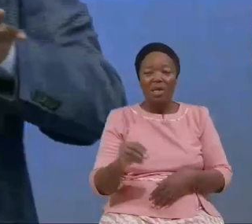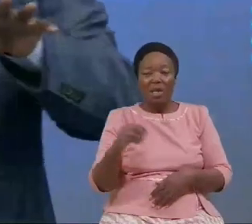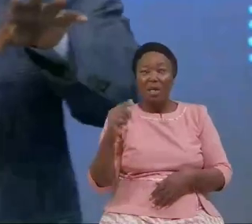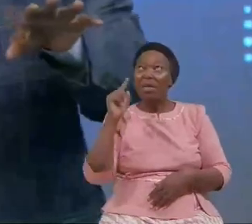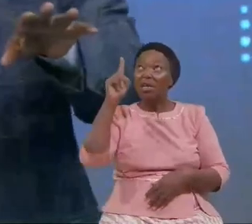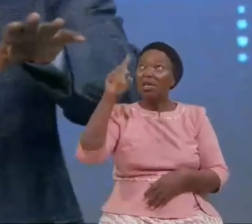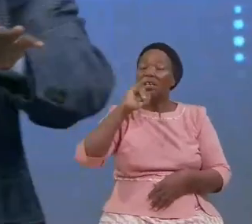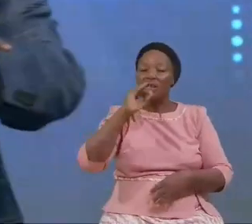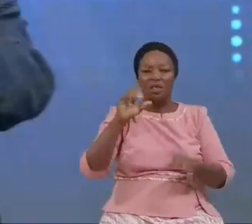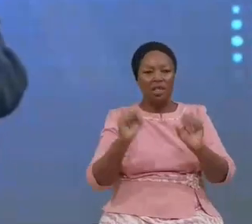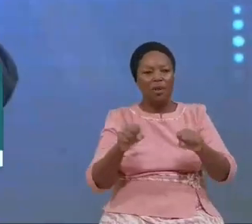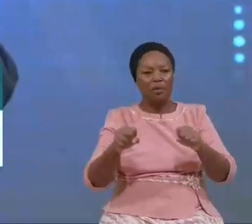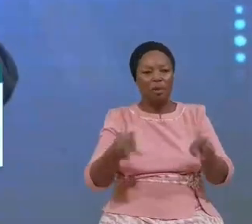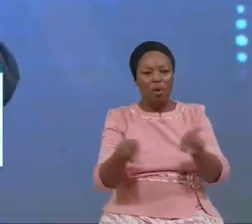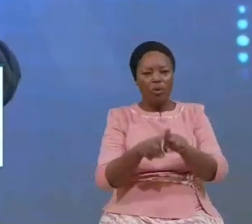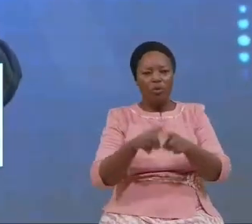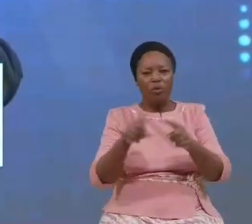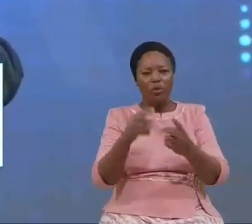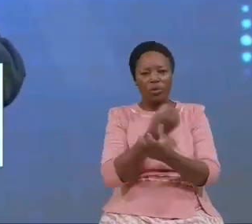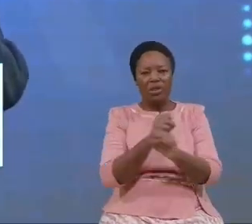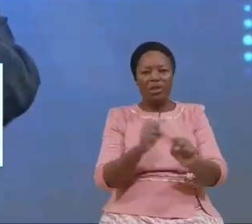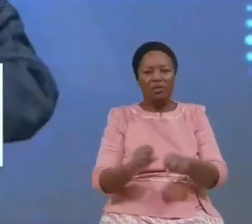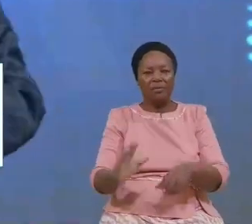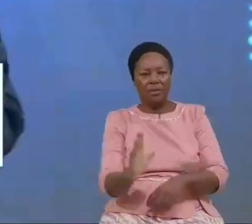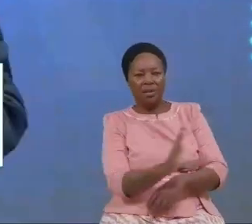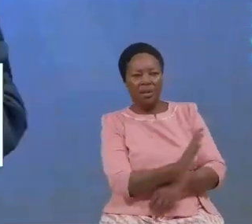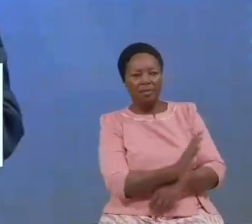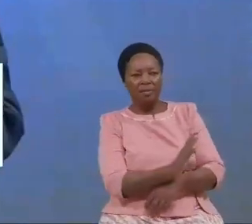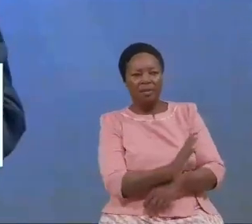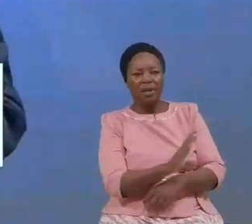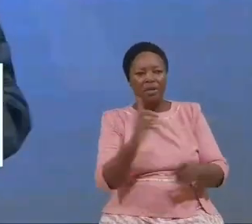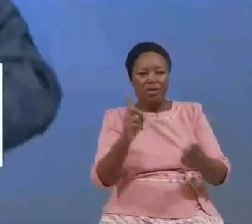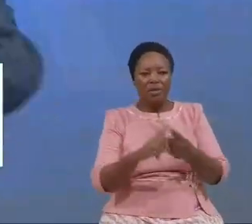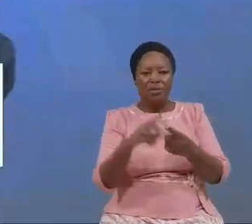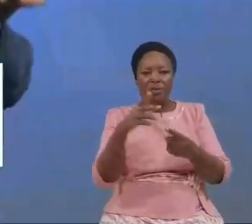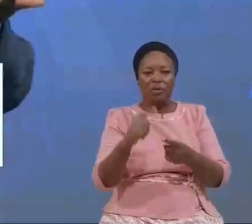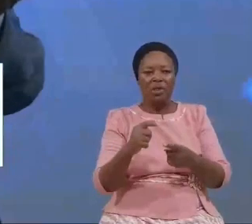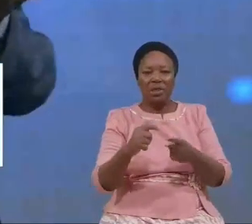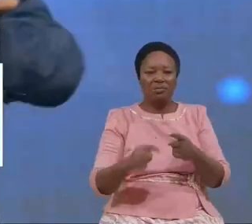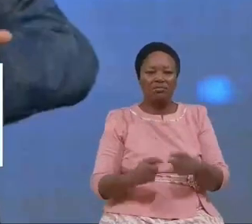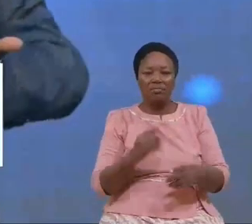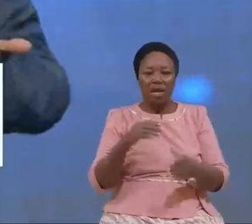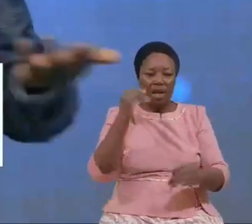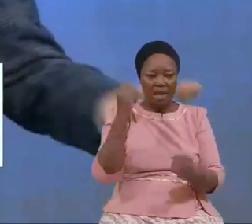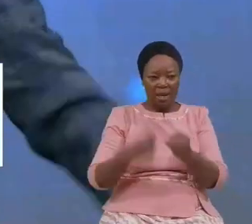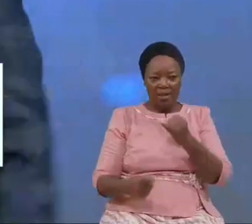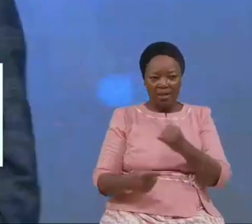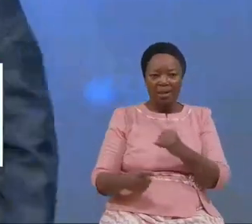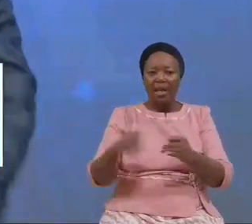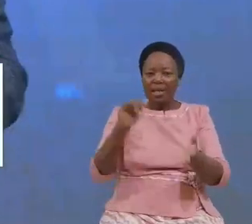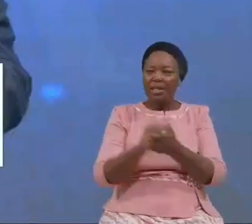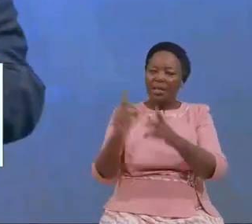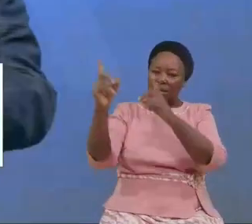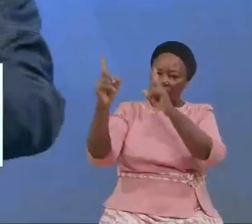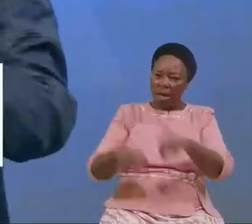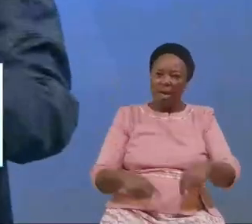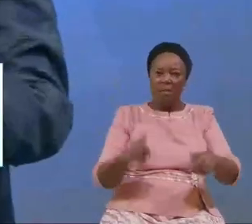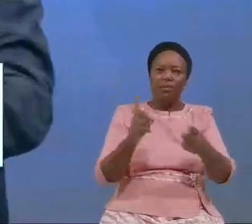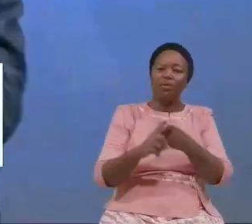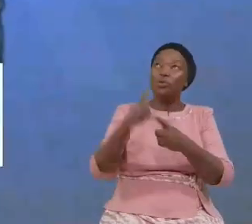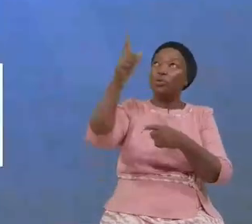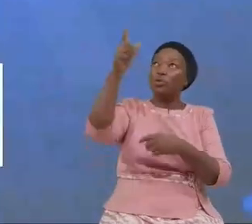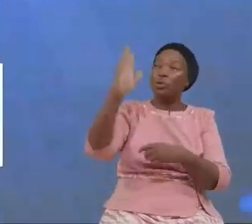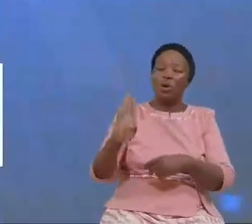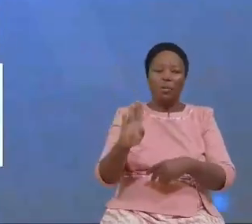peut sauver parfaitement parfaitement ceux qui viennent à Dieu par